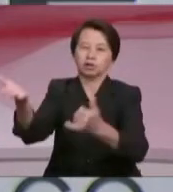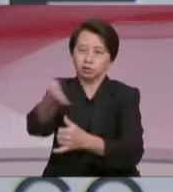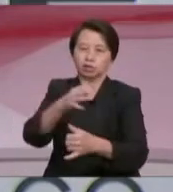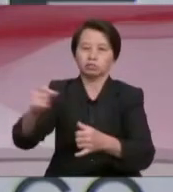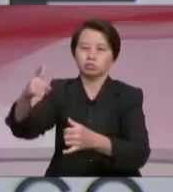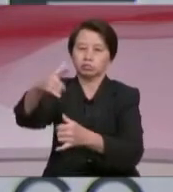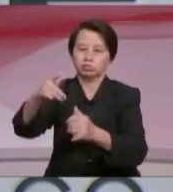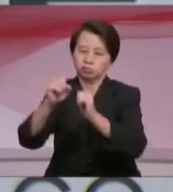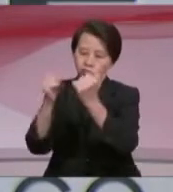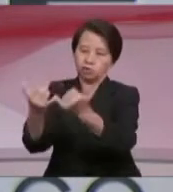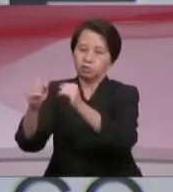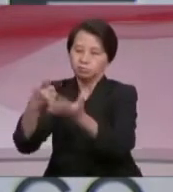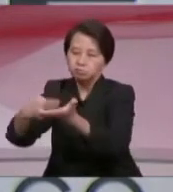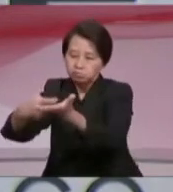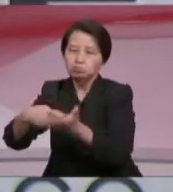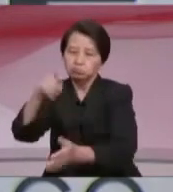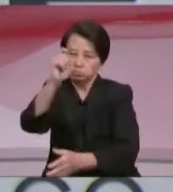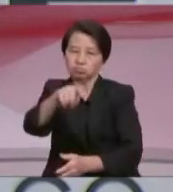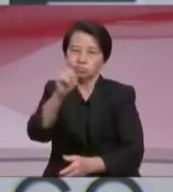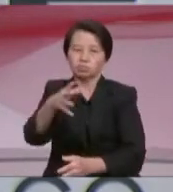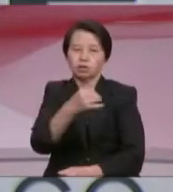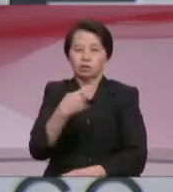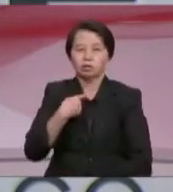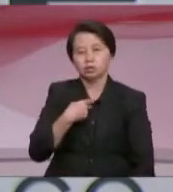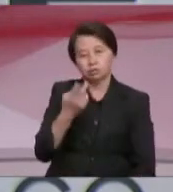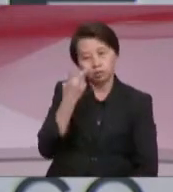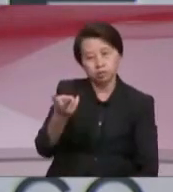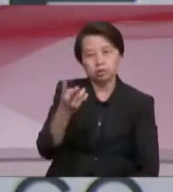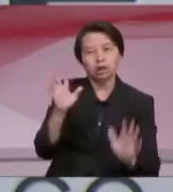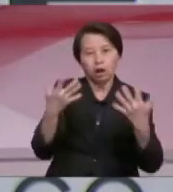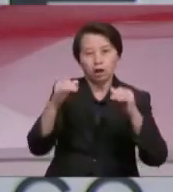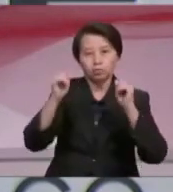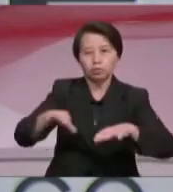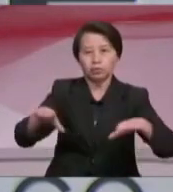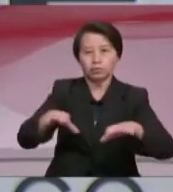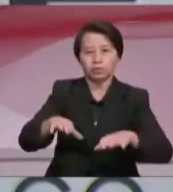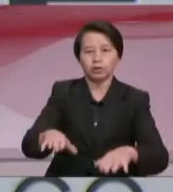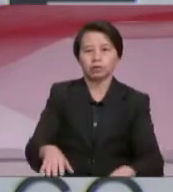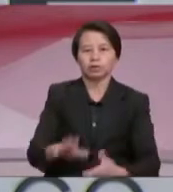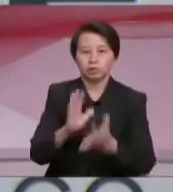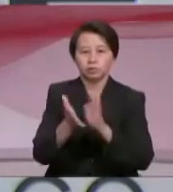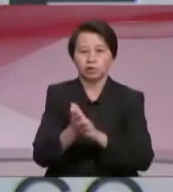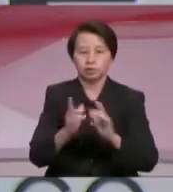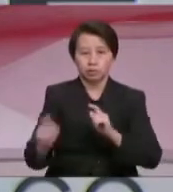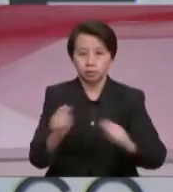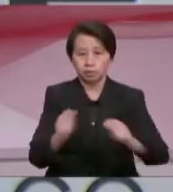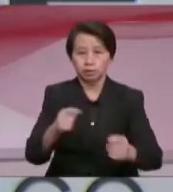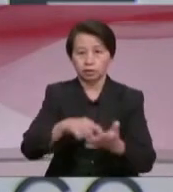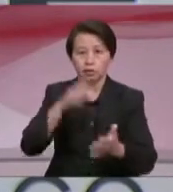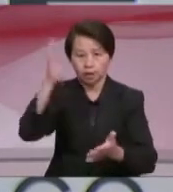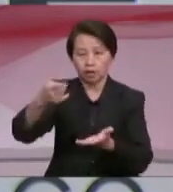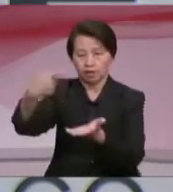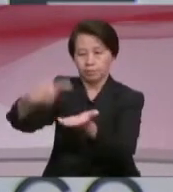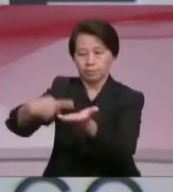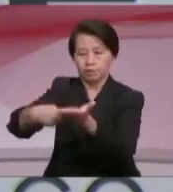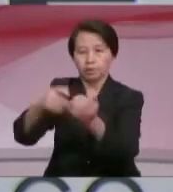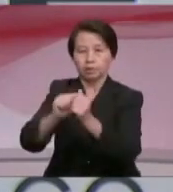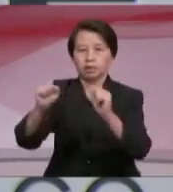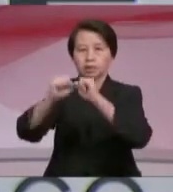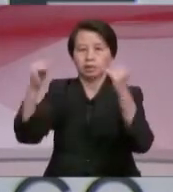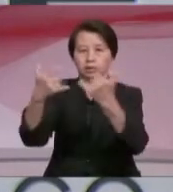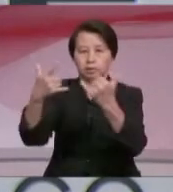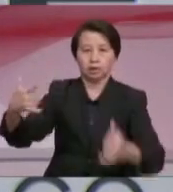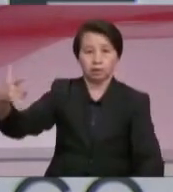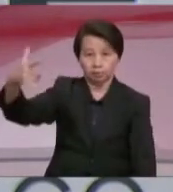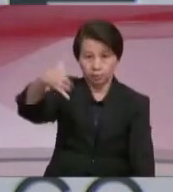syarikat-syarikat penerbangan, dan kita lihat bagaimana kita dapat laksanakan. Jadi tindakan ini kita akan berbincang dengan syarikat